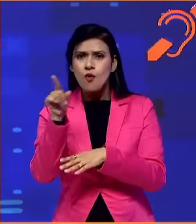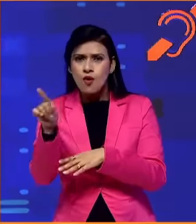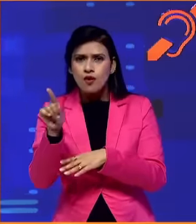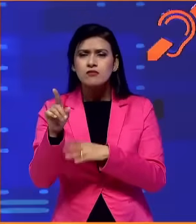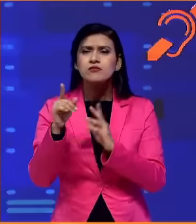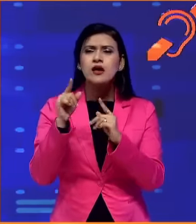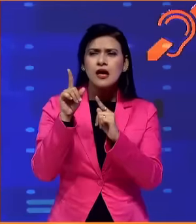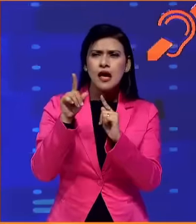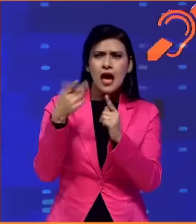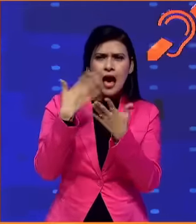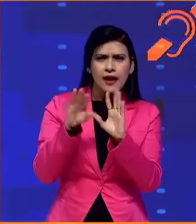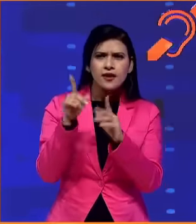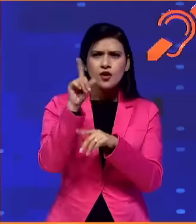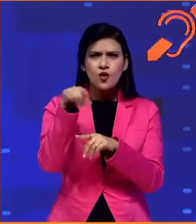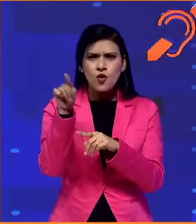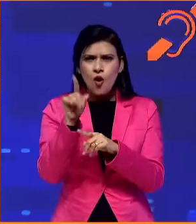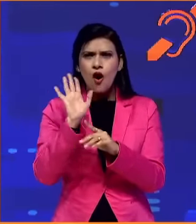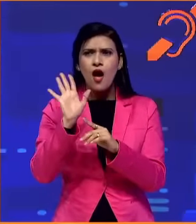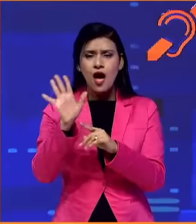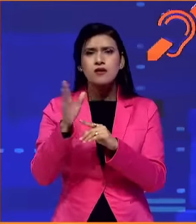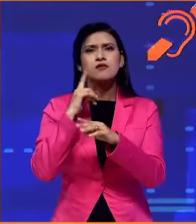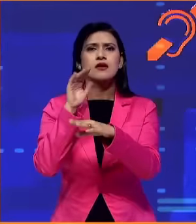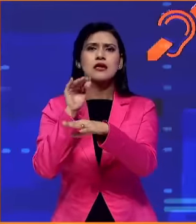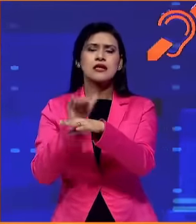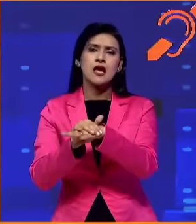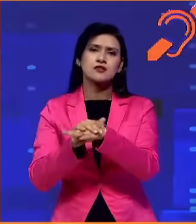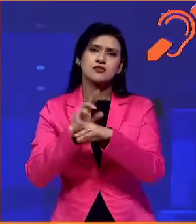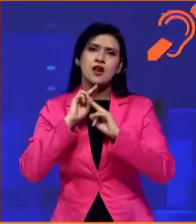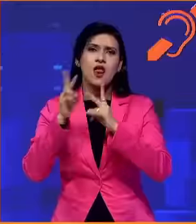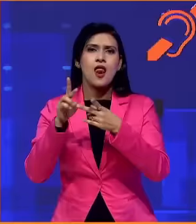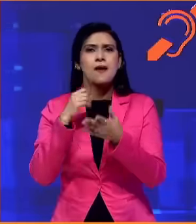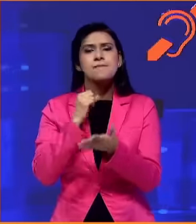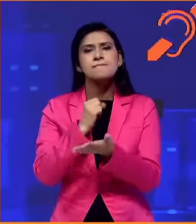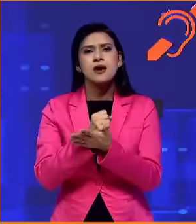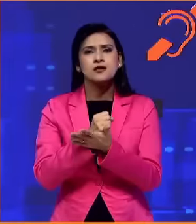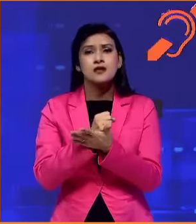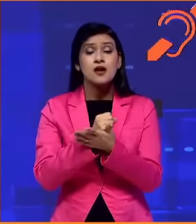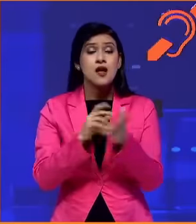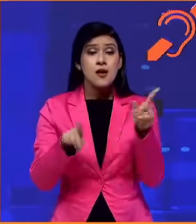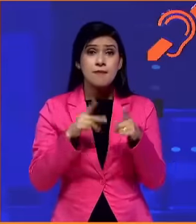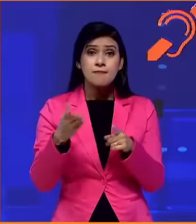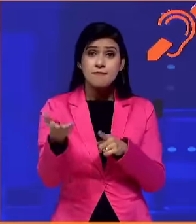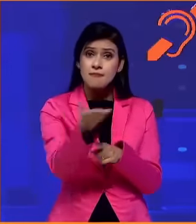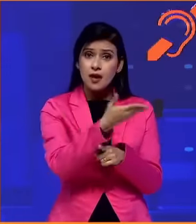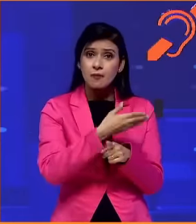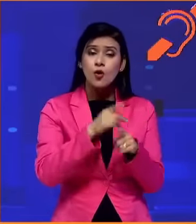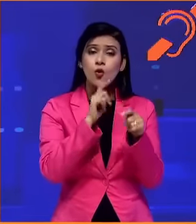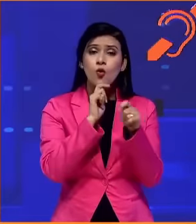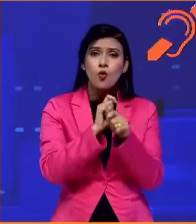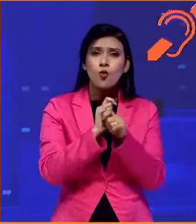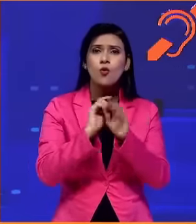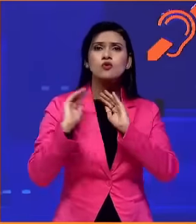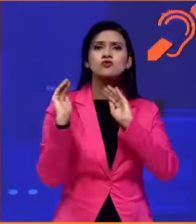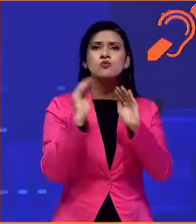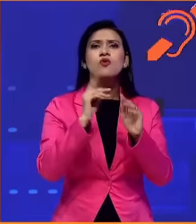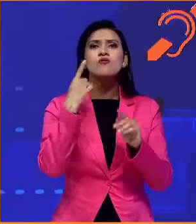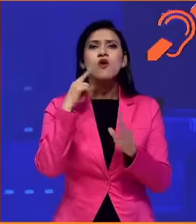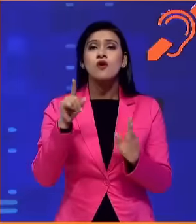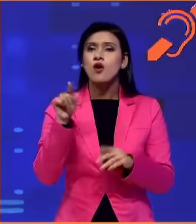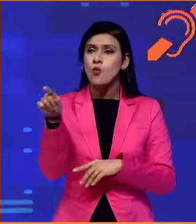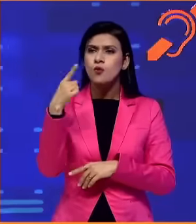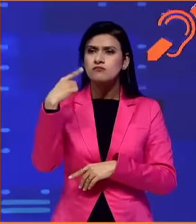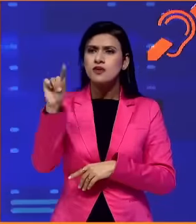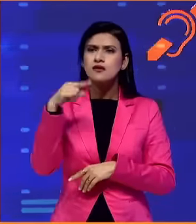सार्वजनिकहितकेमुद्दों,सिद्धांतोंऔरमामलोंपरबोलनाचाहिए।क्योंकि यहीएकजीवंतलोकतंत्रकीपहचानहै। अगरहमहरबातपरहांकहतेरहेंगे ,तोफिरयहकिसतरहका विरोधहोगा?